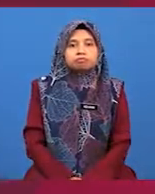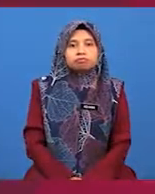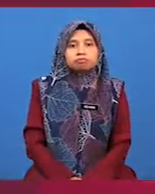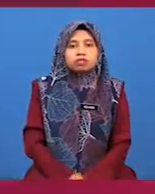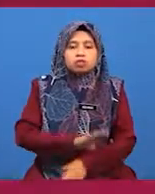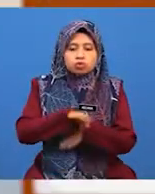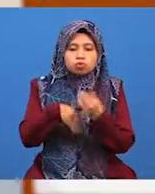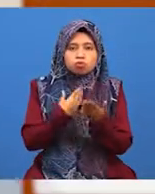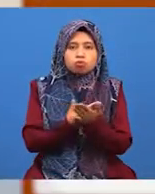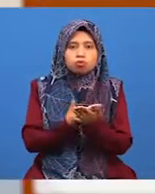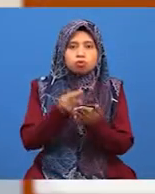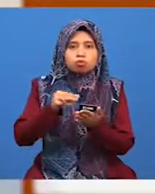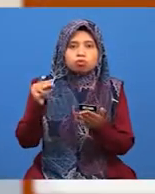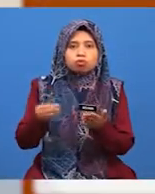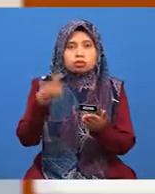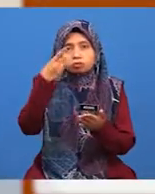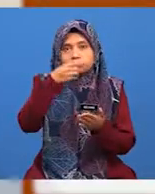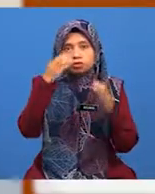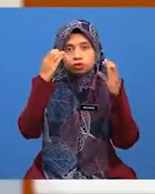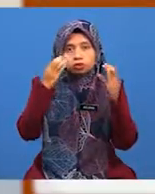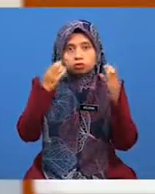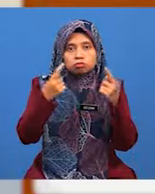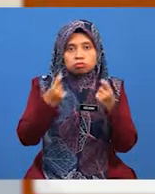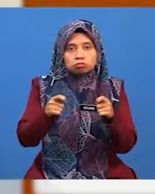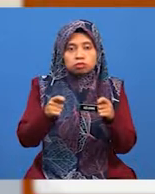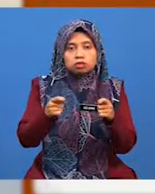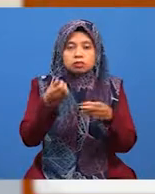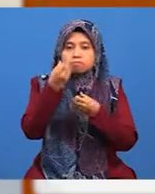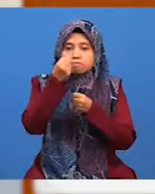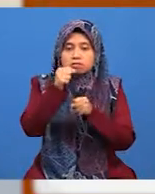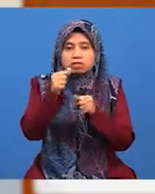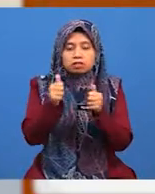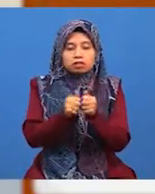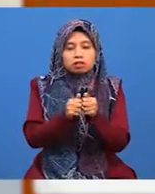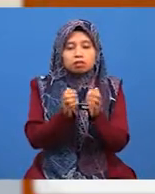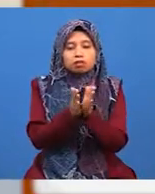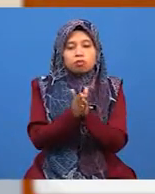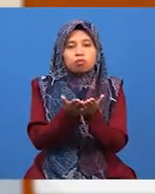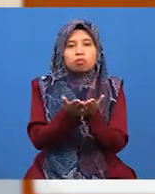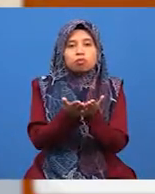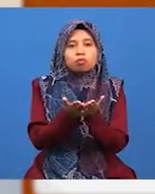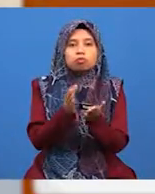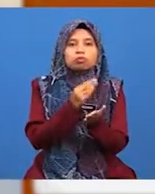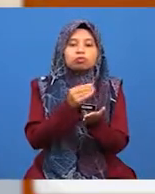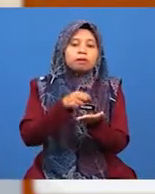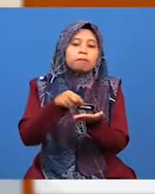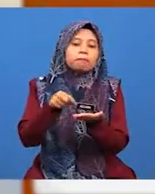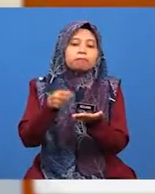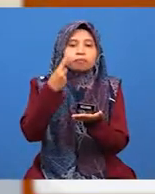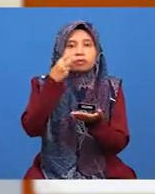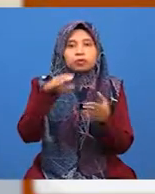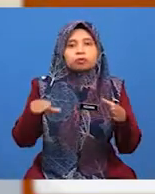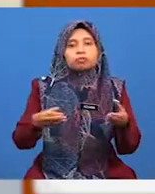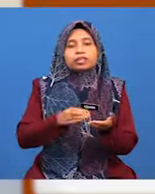yang berada di depan cikgu sekarang telah bersedia dengan buku nota dan pensel agar dapat